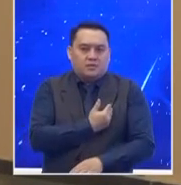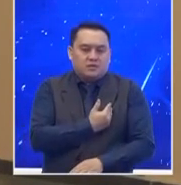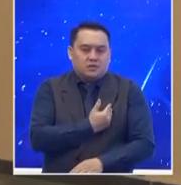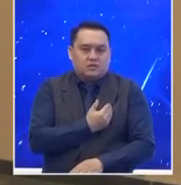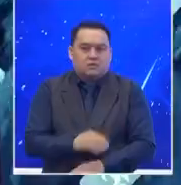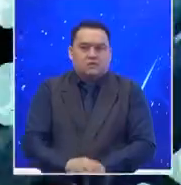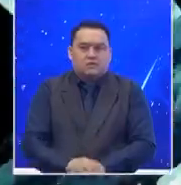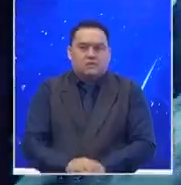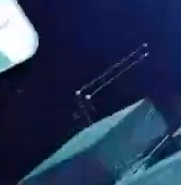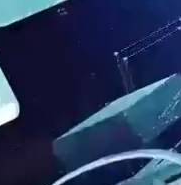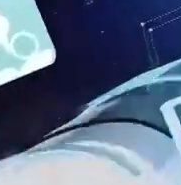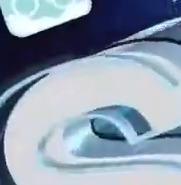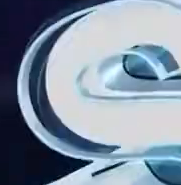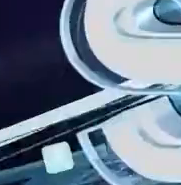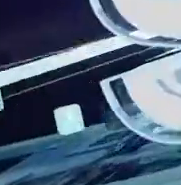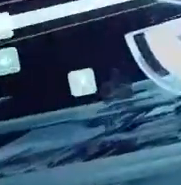Үлкен рахмет.